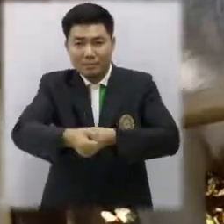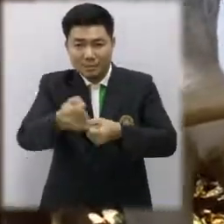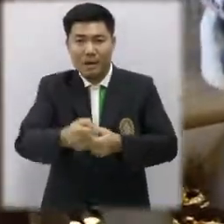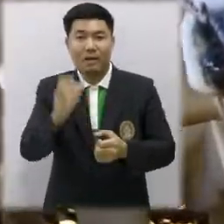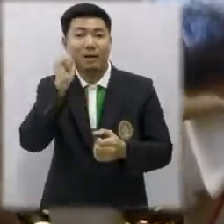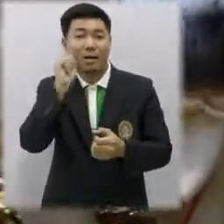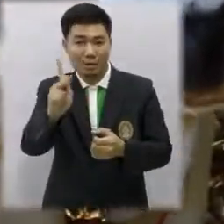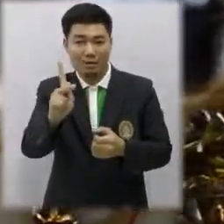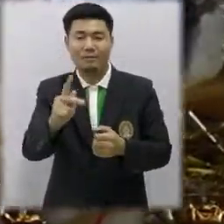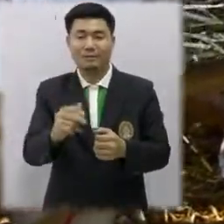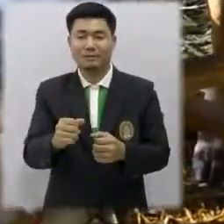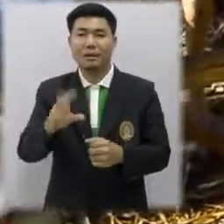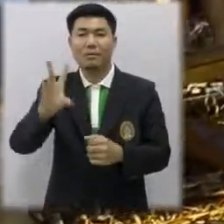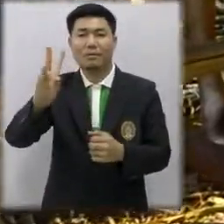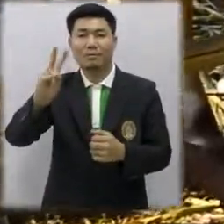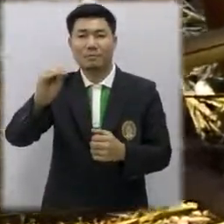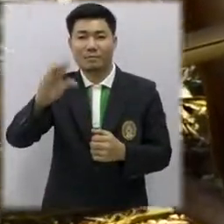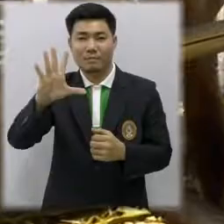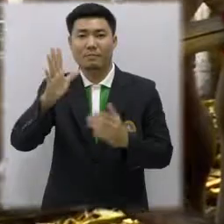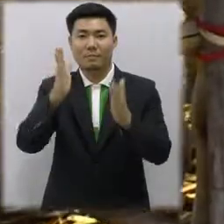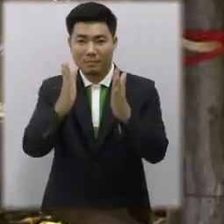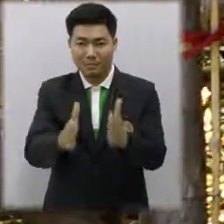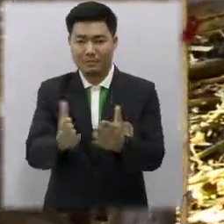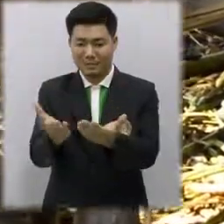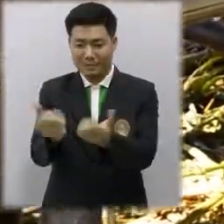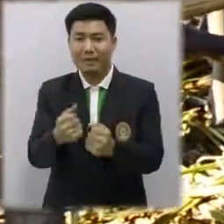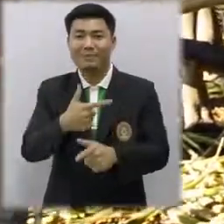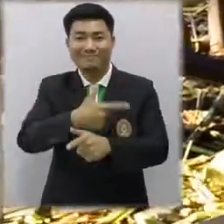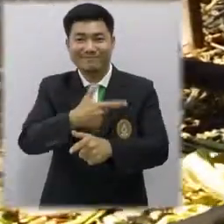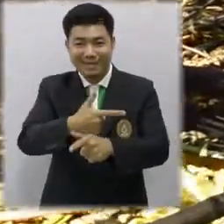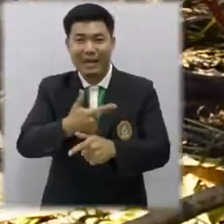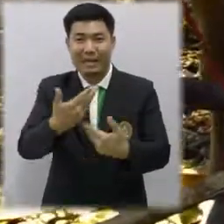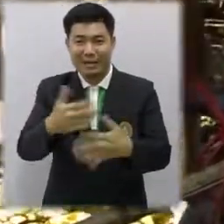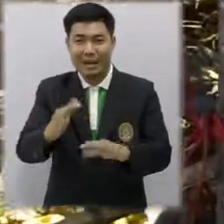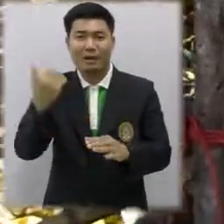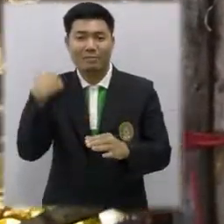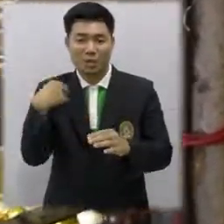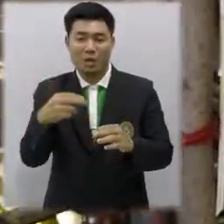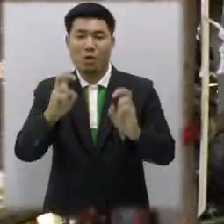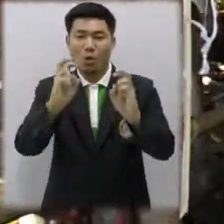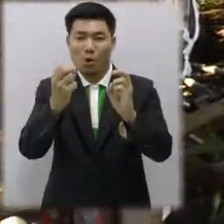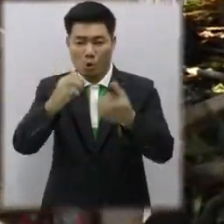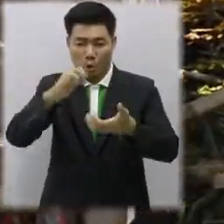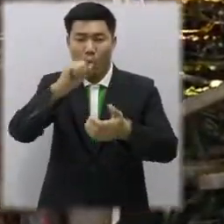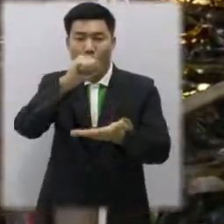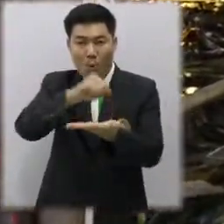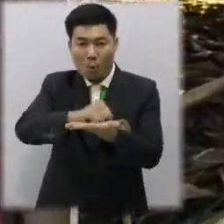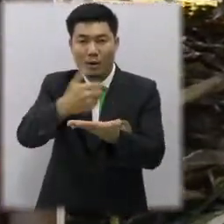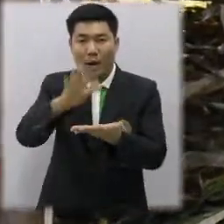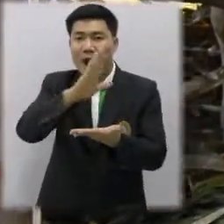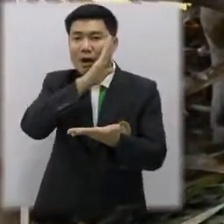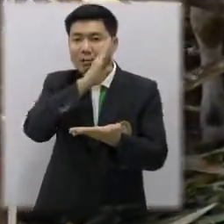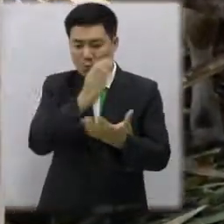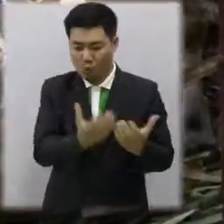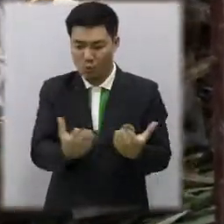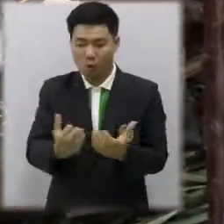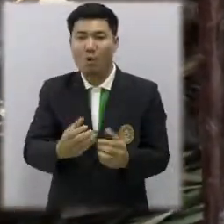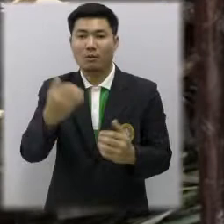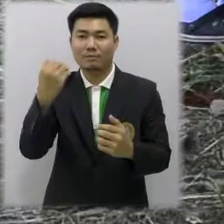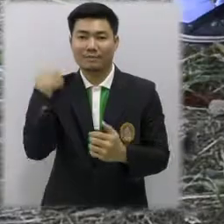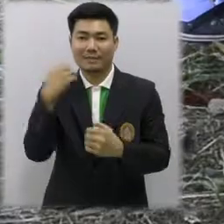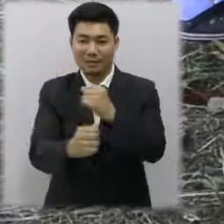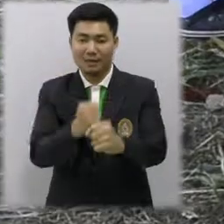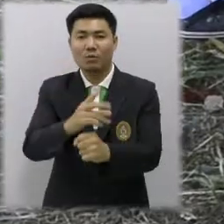ในพื้นที่อำเภอเต่างอยจังหวัดสกลนครจำนวน75รายยืมเลี้ยงเพื่อการผลิตโดยมีเงื่อนไ